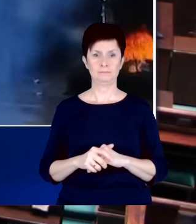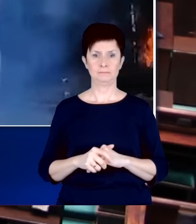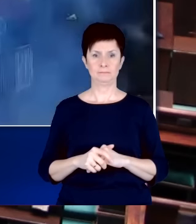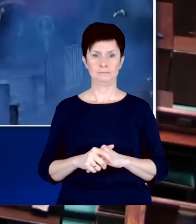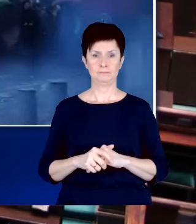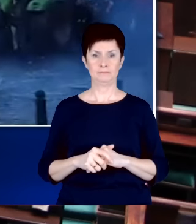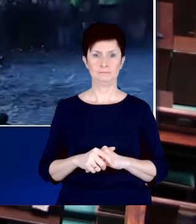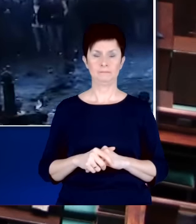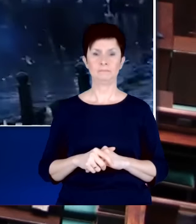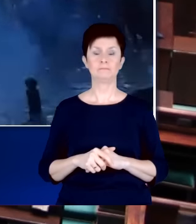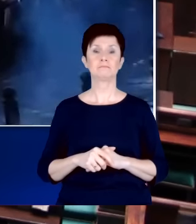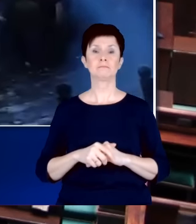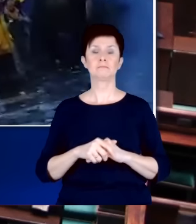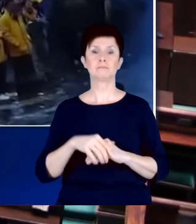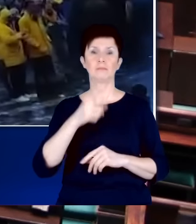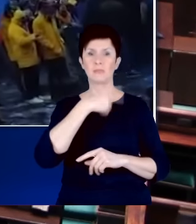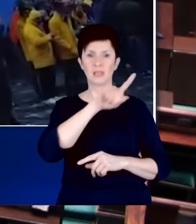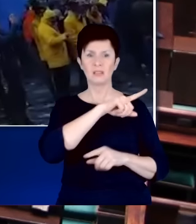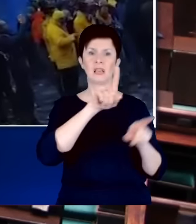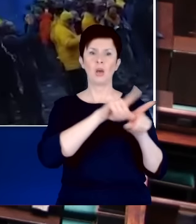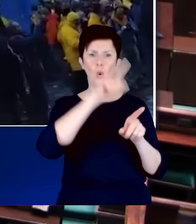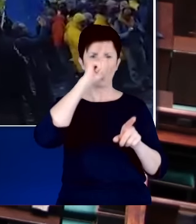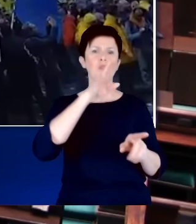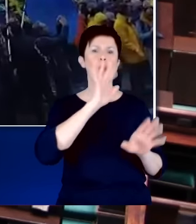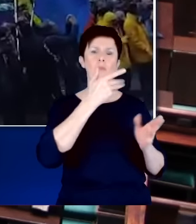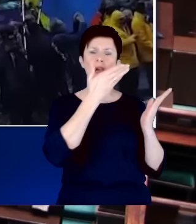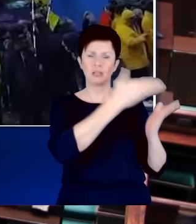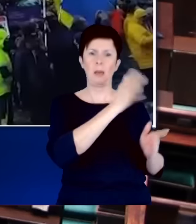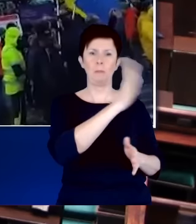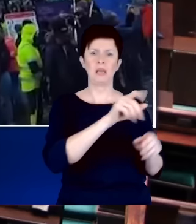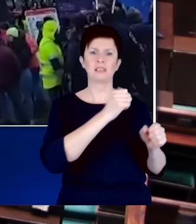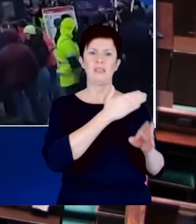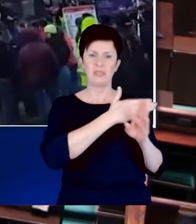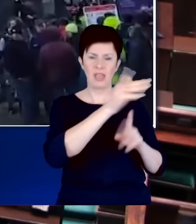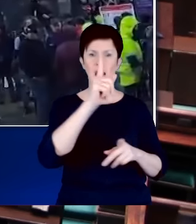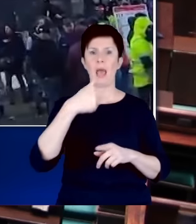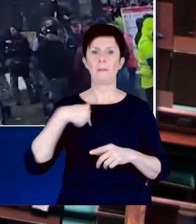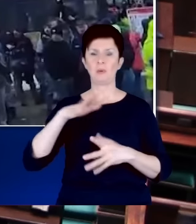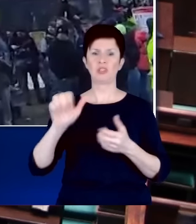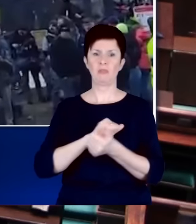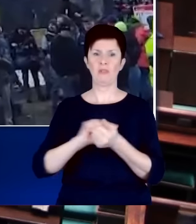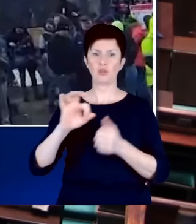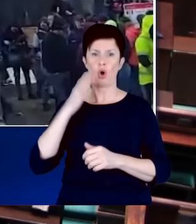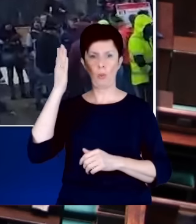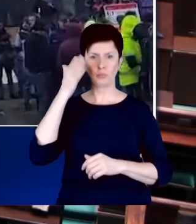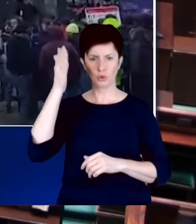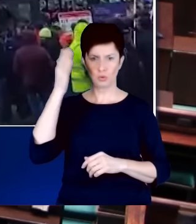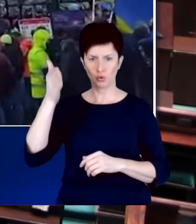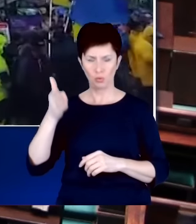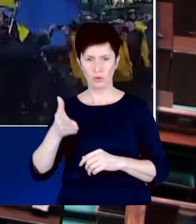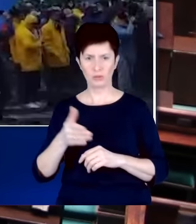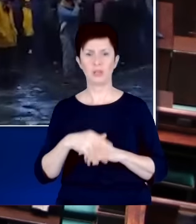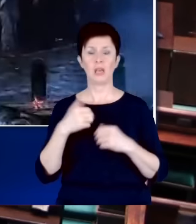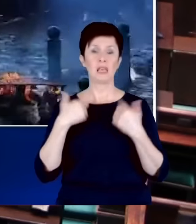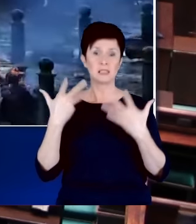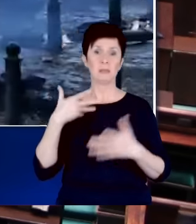pan wciąż będą na tej scenie. Ja operuję na danych, aby przyszłość, w której będziemy, była jakąkolwiek przyszłością, w której będzie dało się żyć, w której będzie